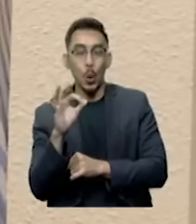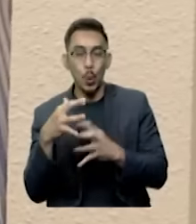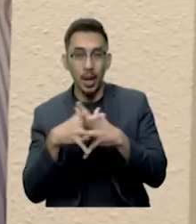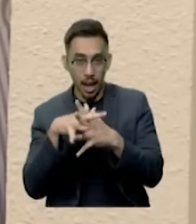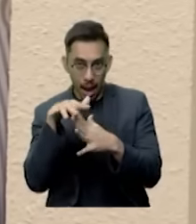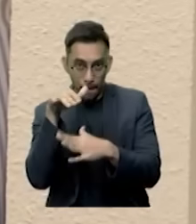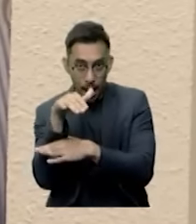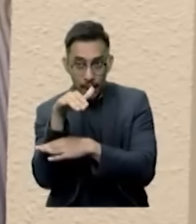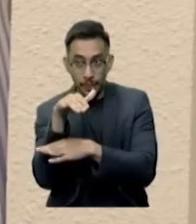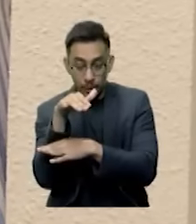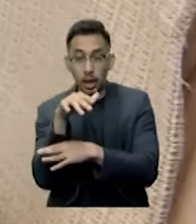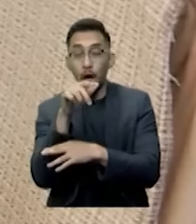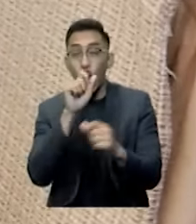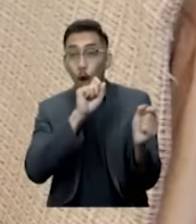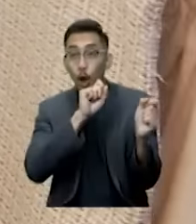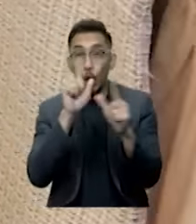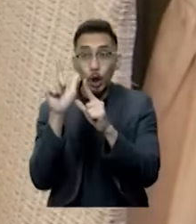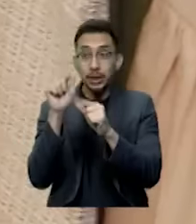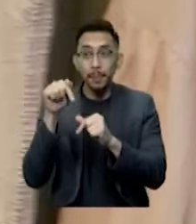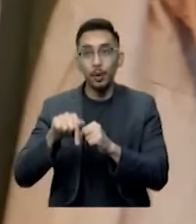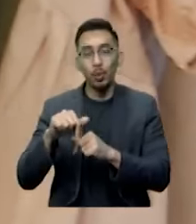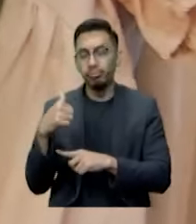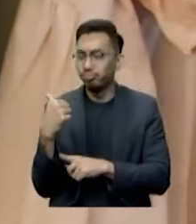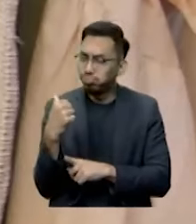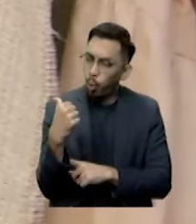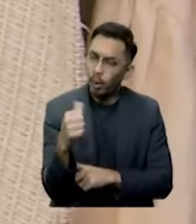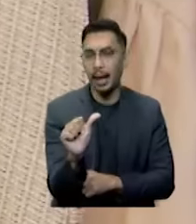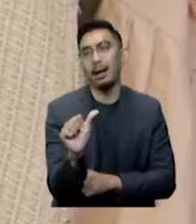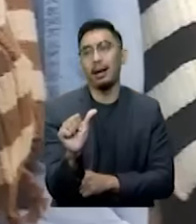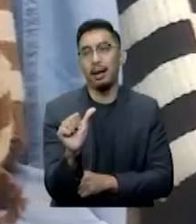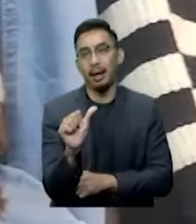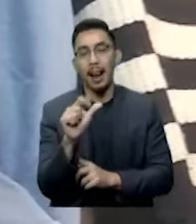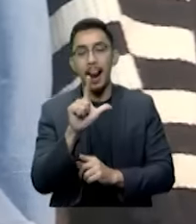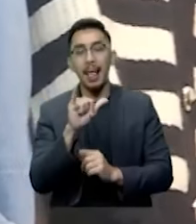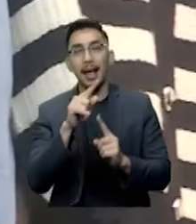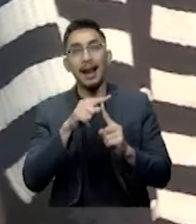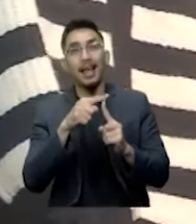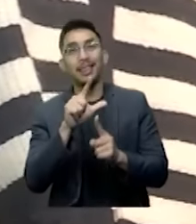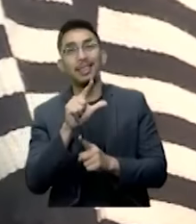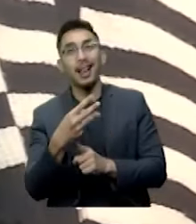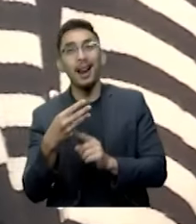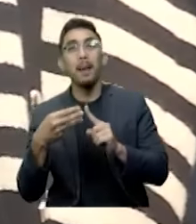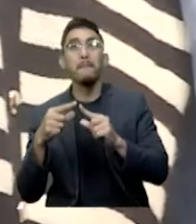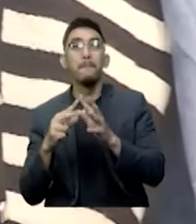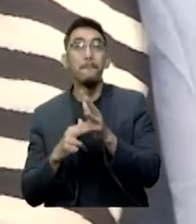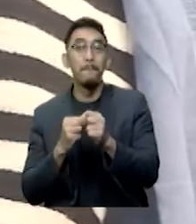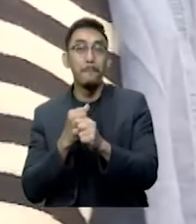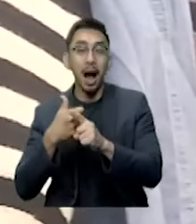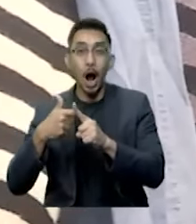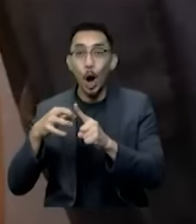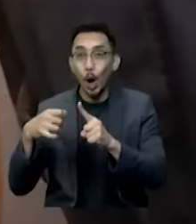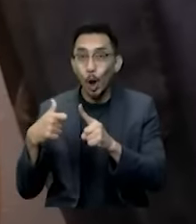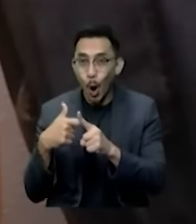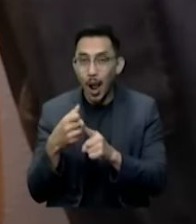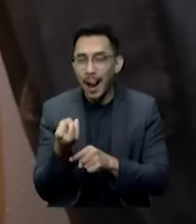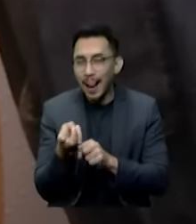Hadir dengan konsep yang lebih modern, Little Bangkok mengakomodir maraknya live shopping melalui jasa titip atau just tipper seperti yang